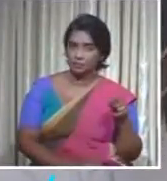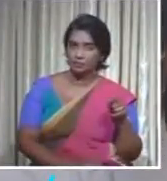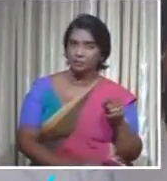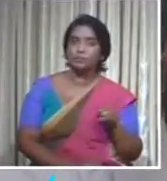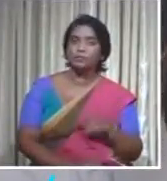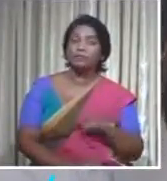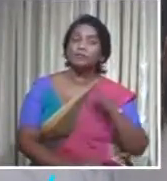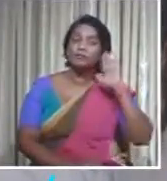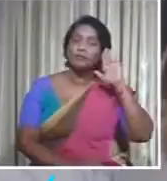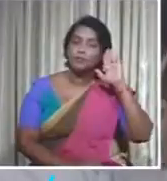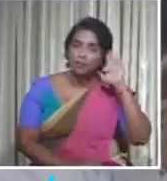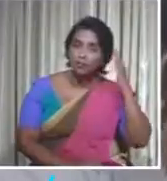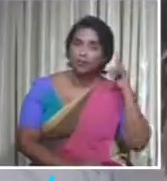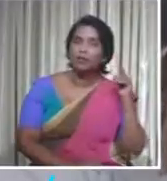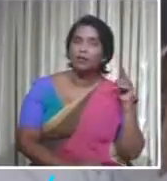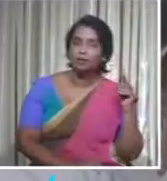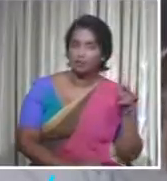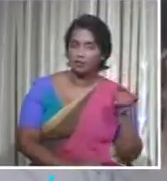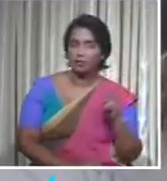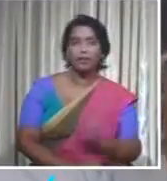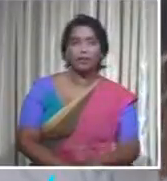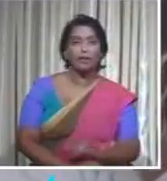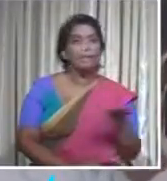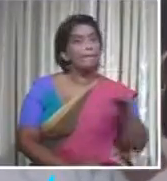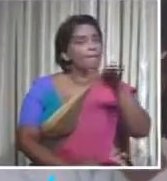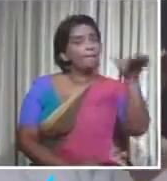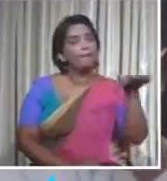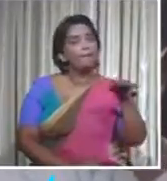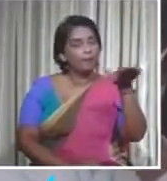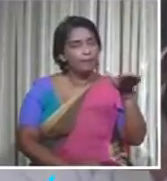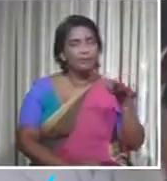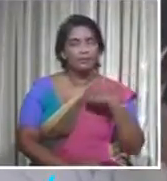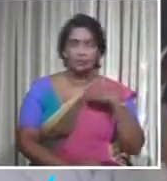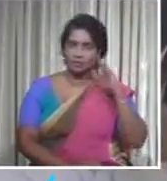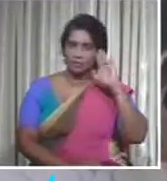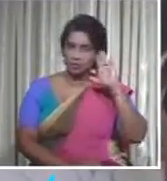कुछ प्रदेश मि मुख्य प्रचन